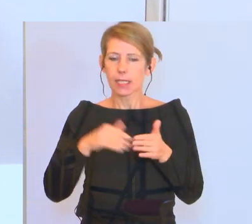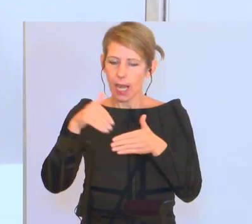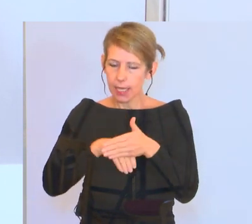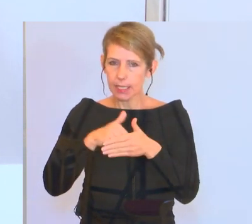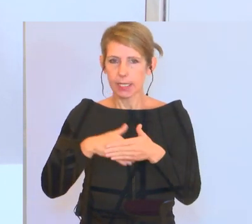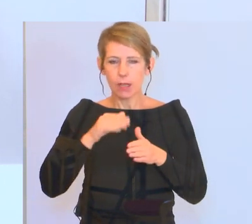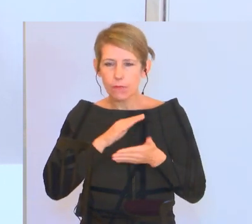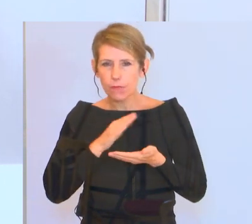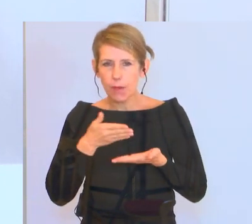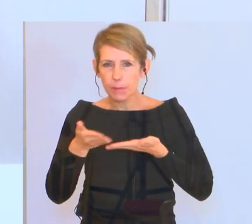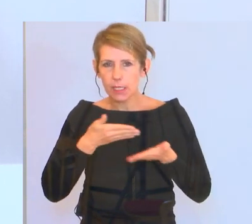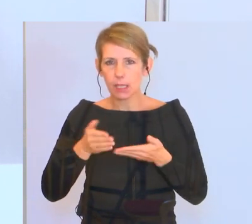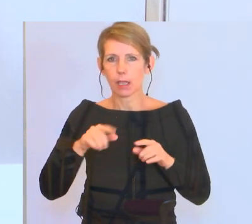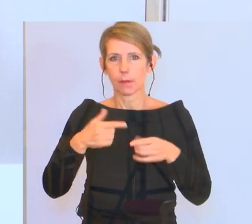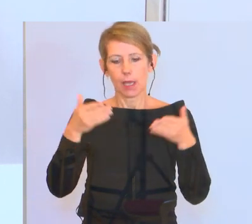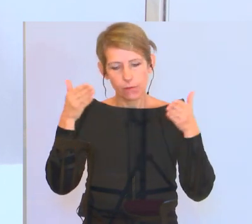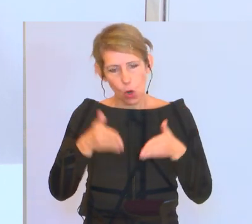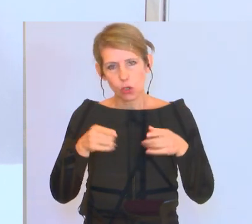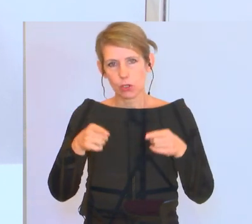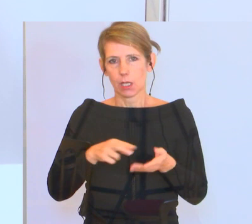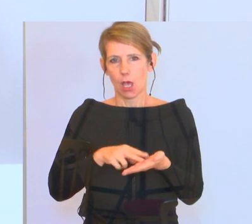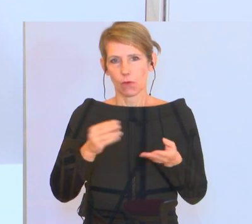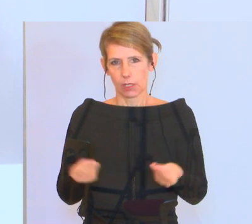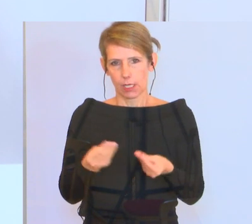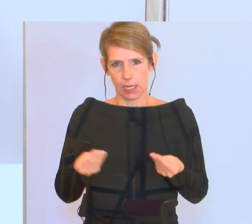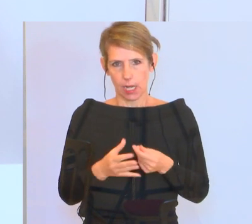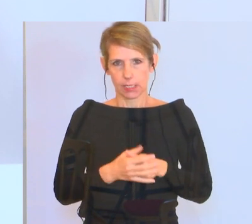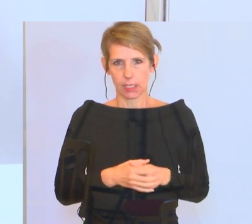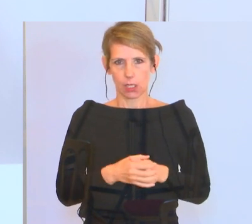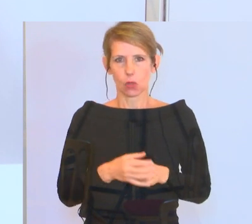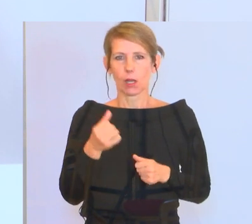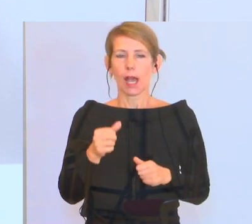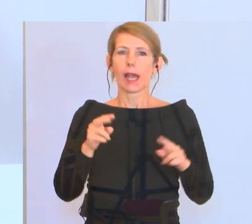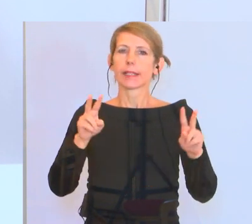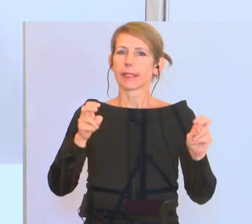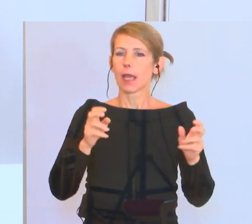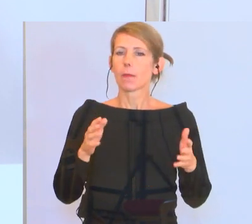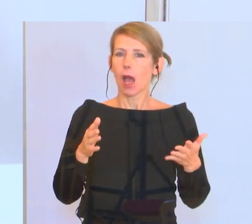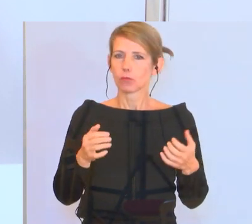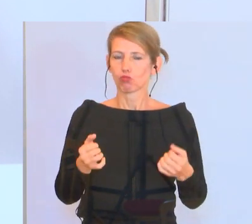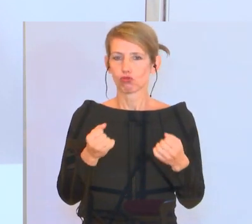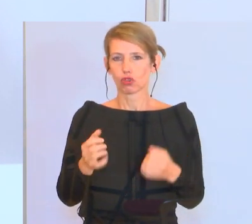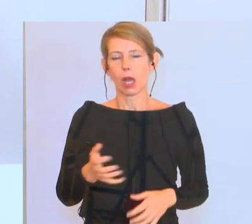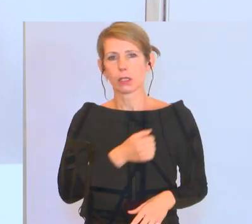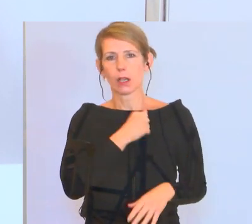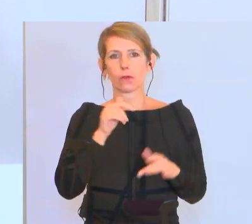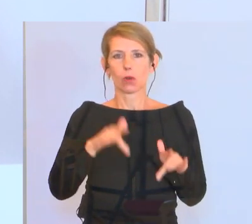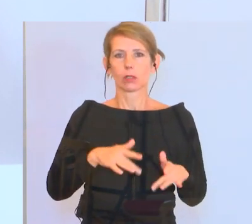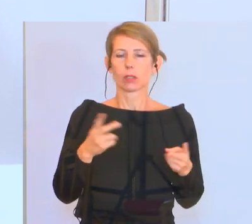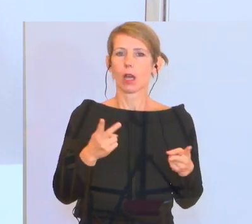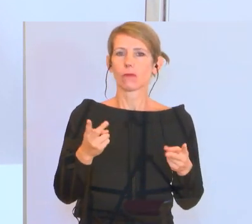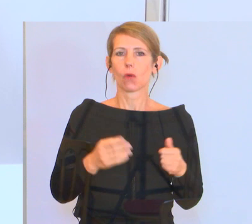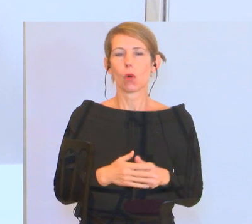hier stärker zu fokussieren. Ein Thema, das sich als sehr großer Erfolg gezeichnet hat,